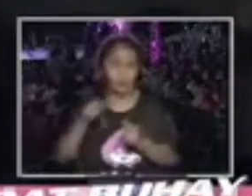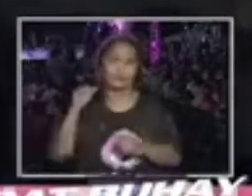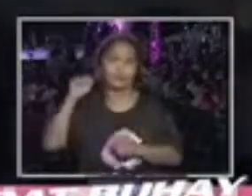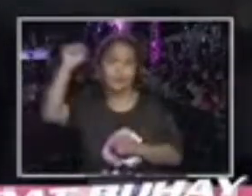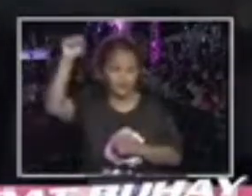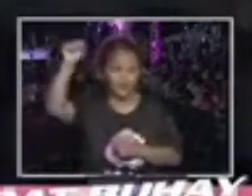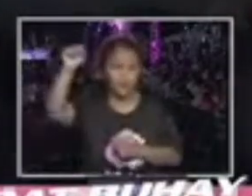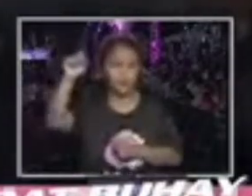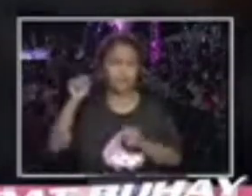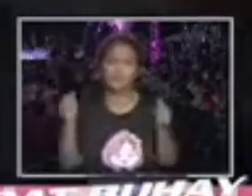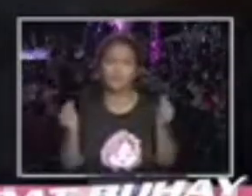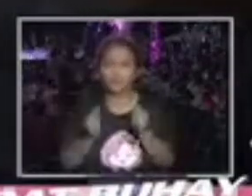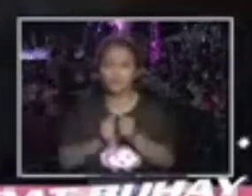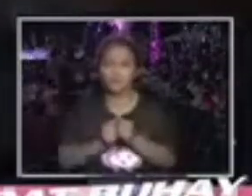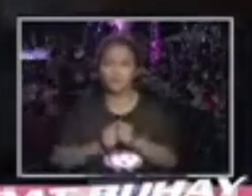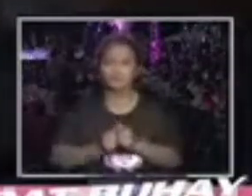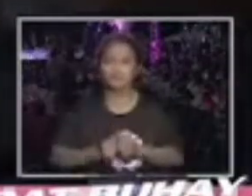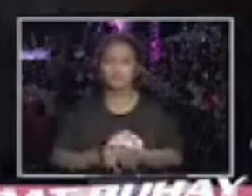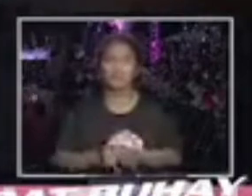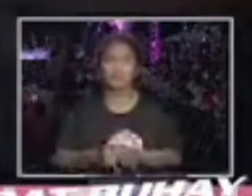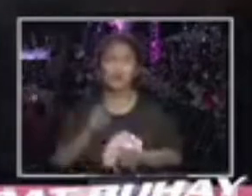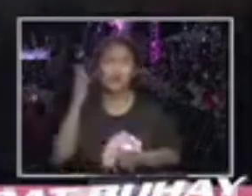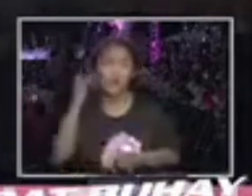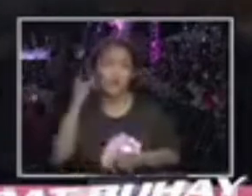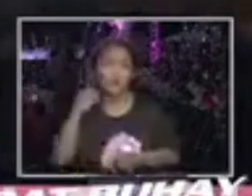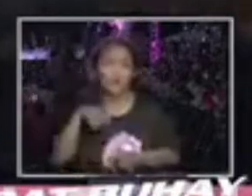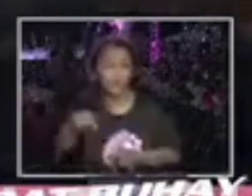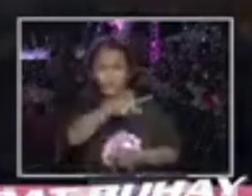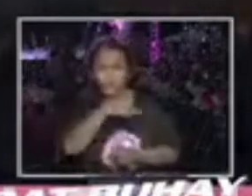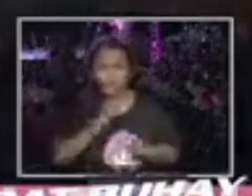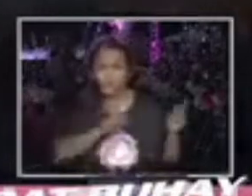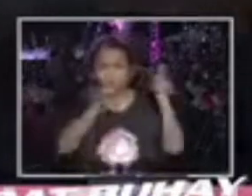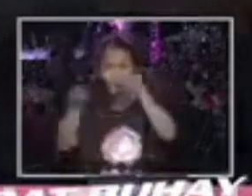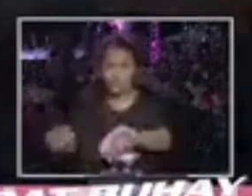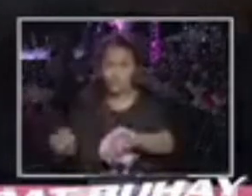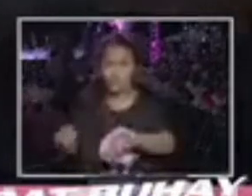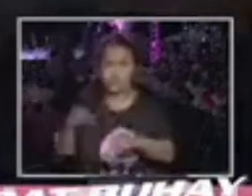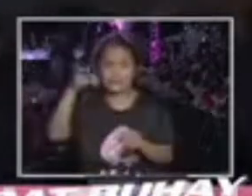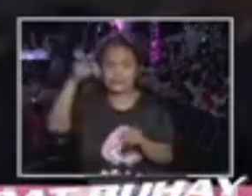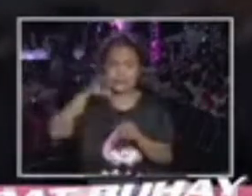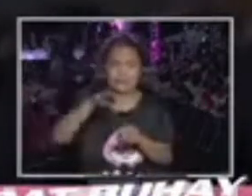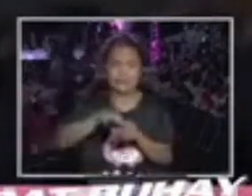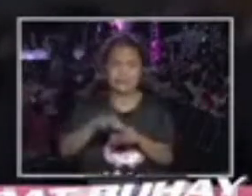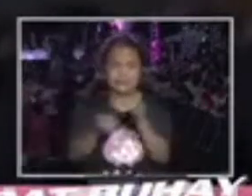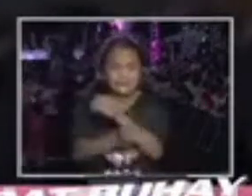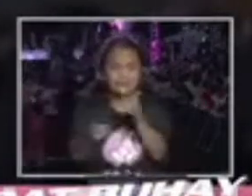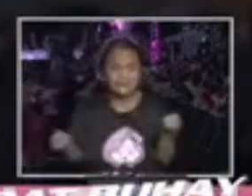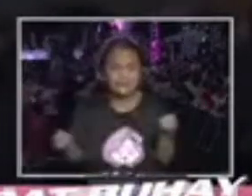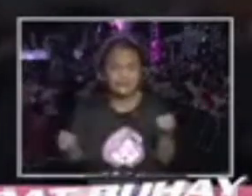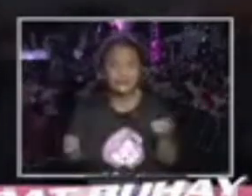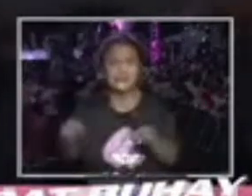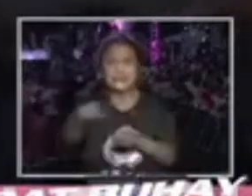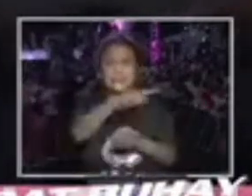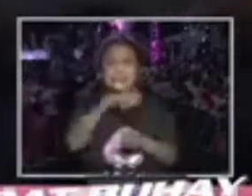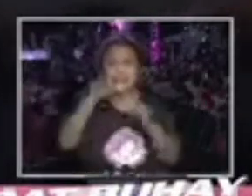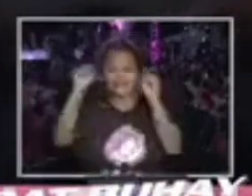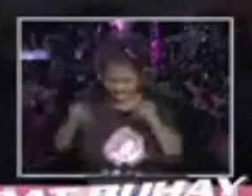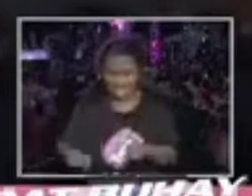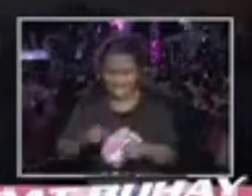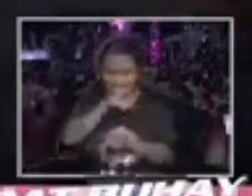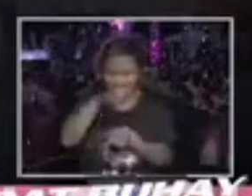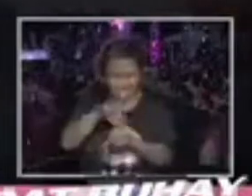ito. Sa pagtungo nyo sa presinto, isabay ang kayang